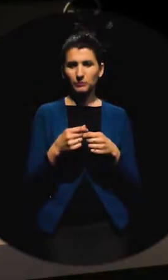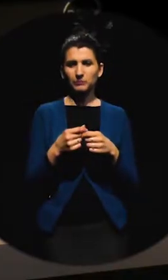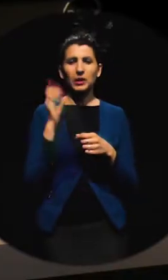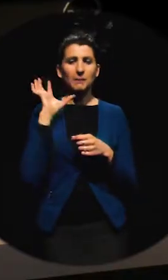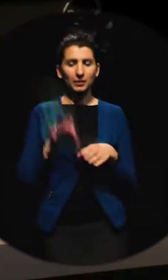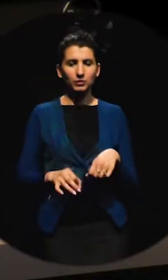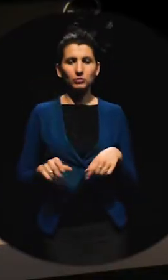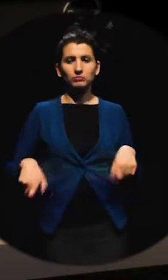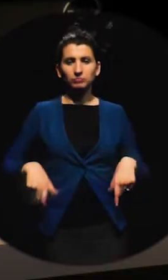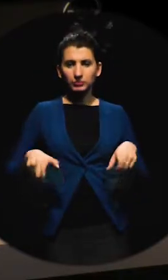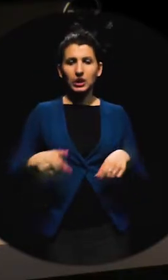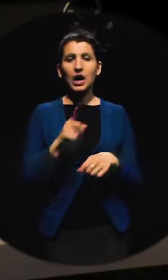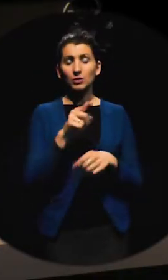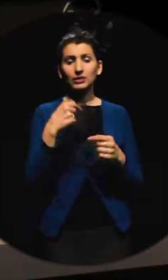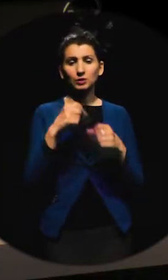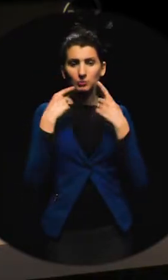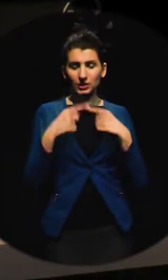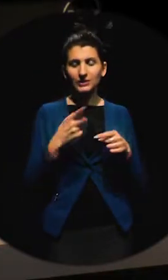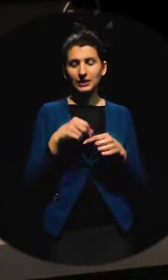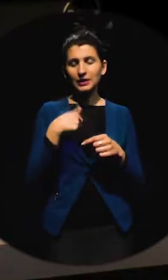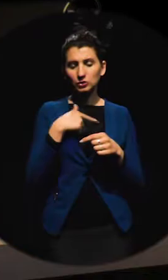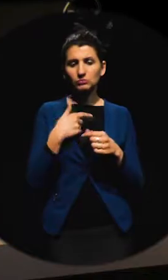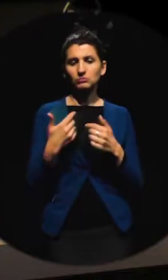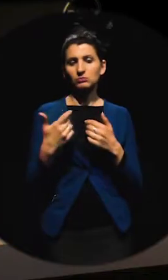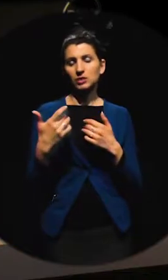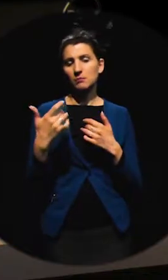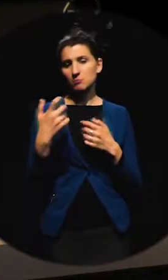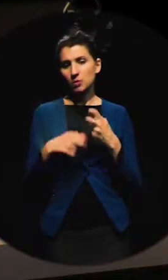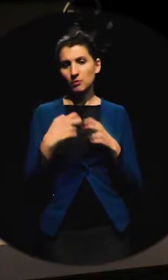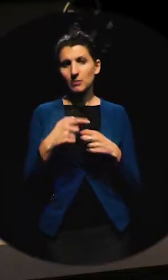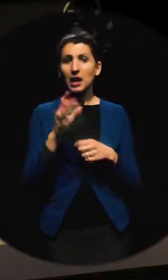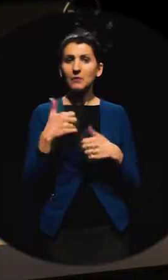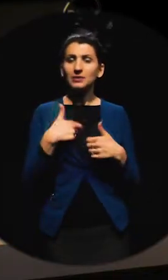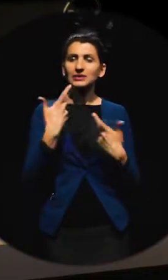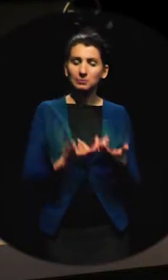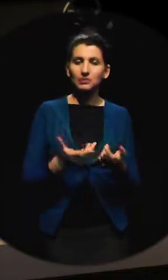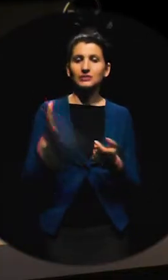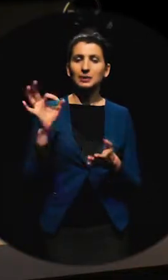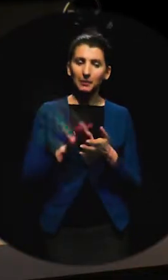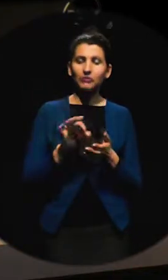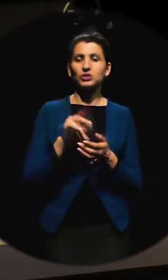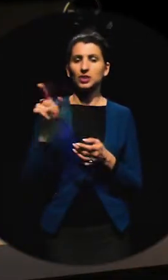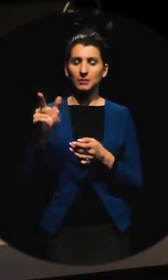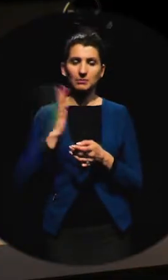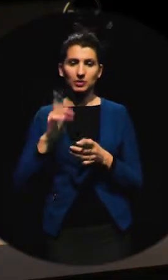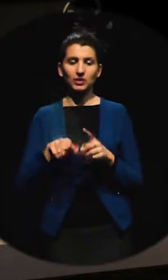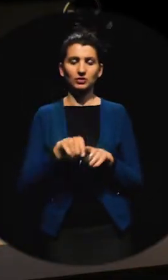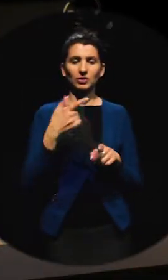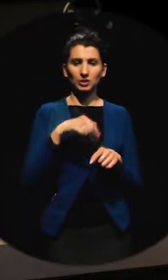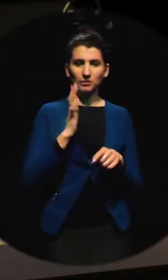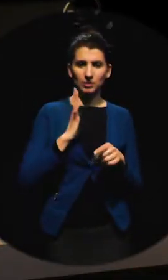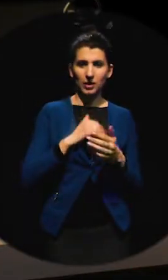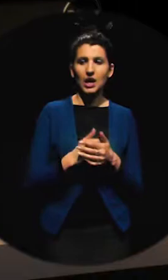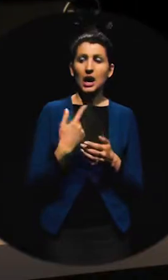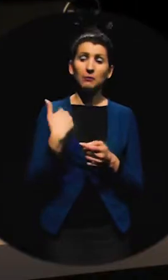panią odpowiedzialną za naszą gehennę, ale by zapewnić jej i nam bezpieczeństwo. Jej zachowanie nie przemawia za tym, by była osobą na